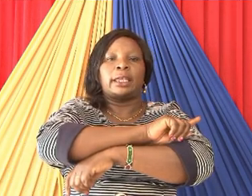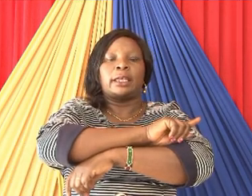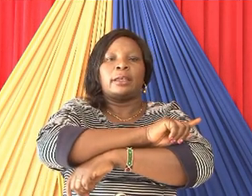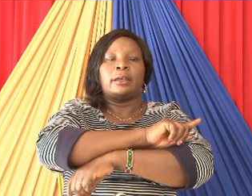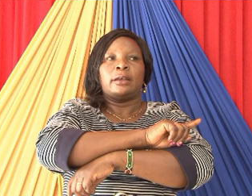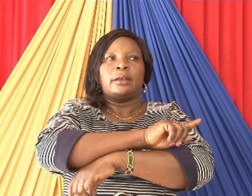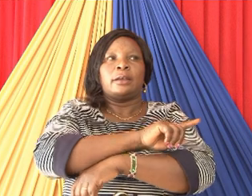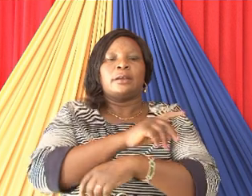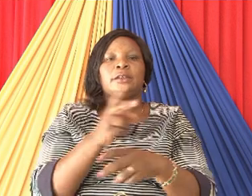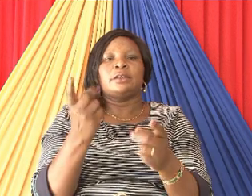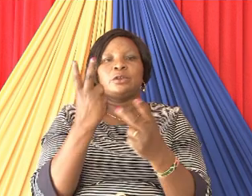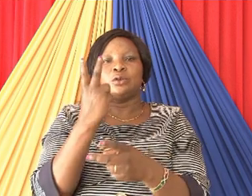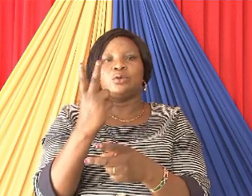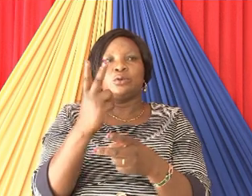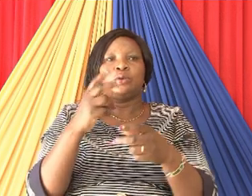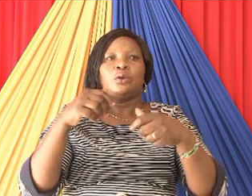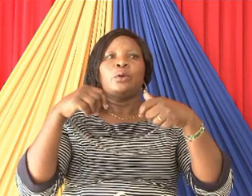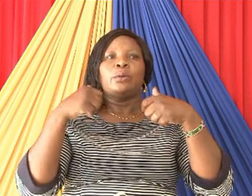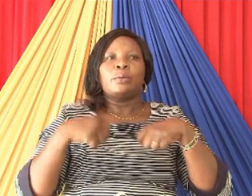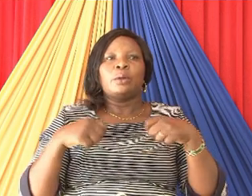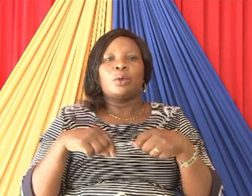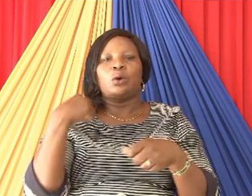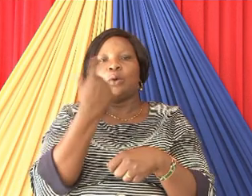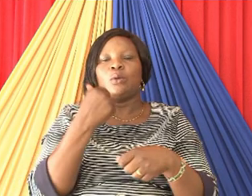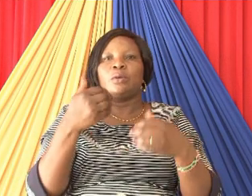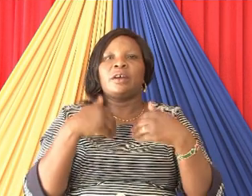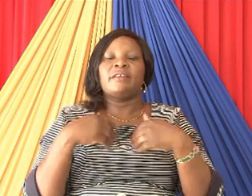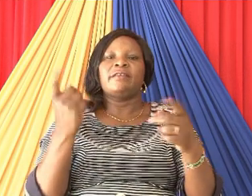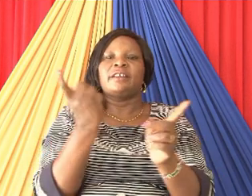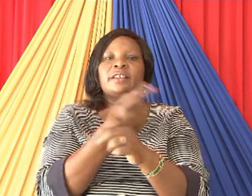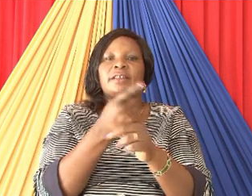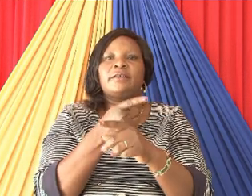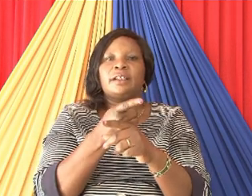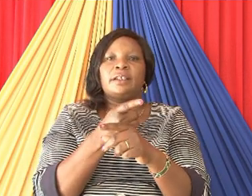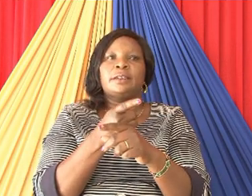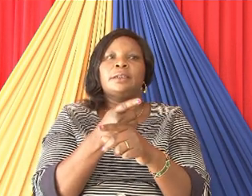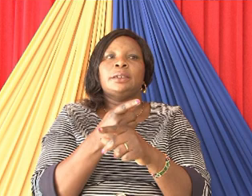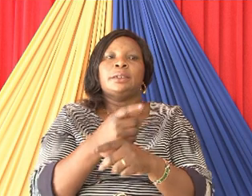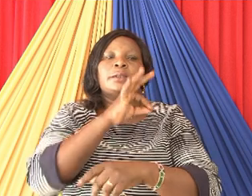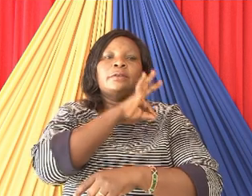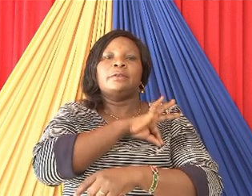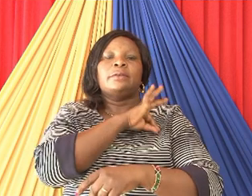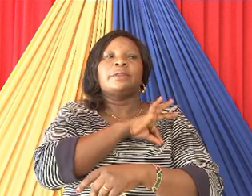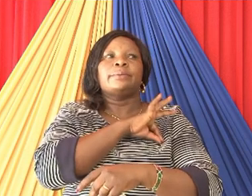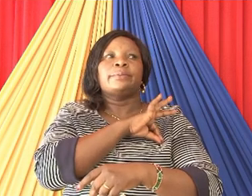japokuwa shida, wamepata mapato duni. Wa kwanza Isaya 5 anasema